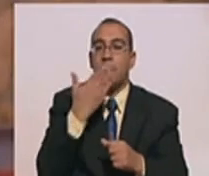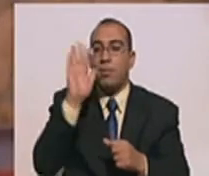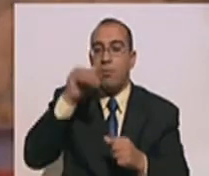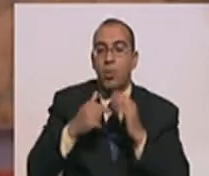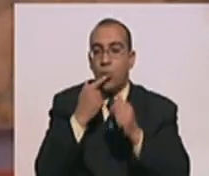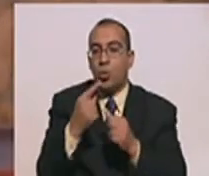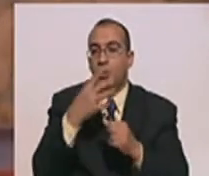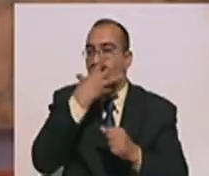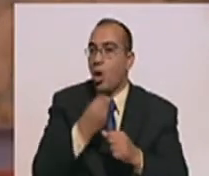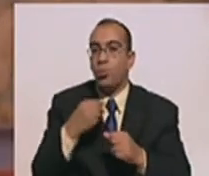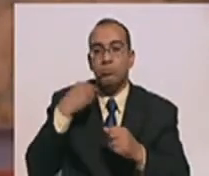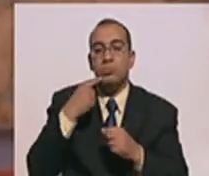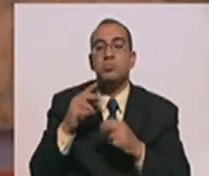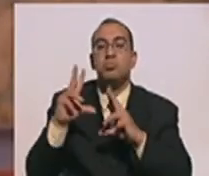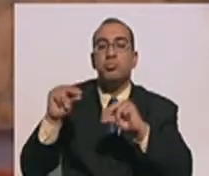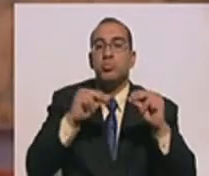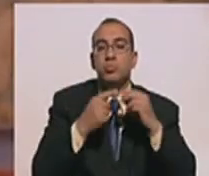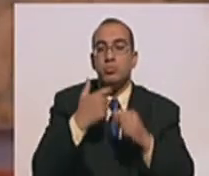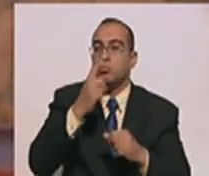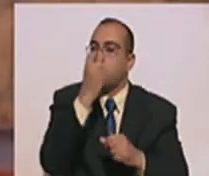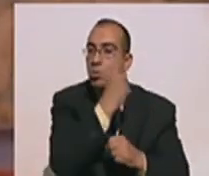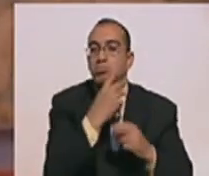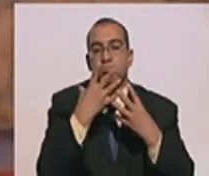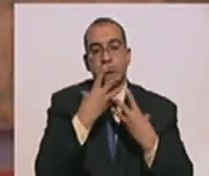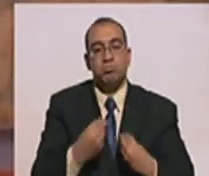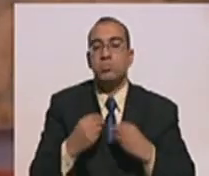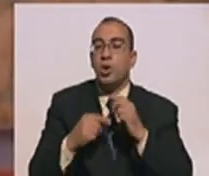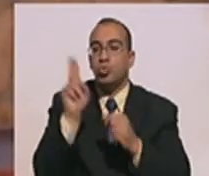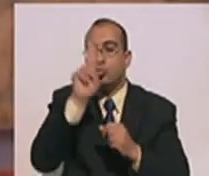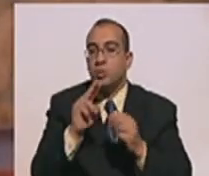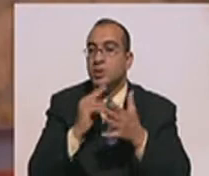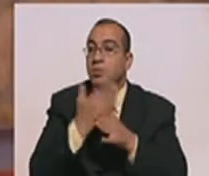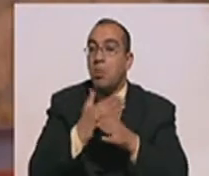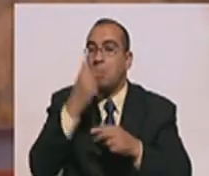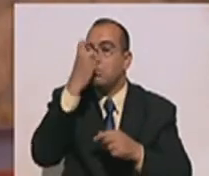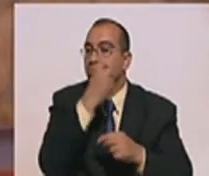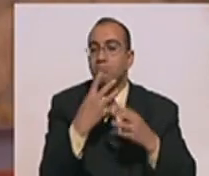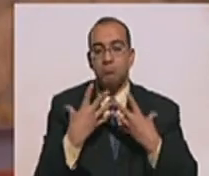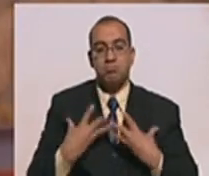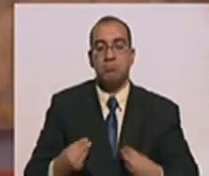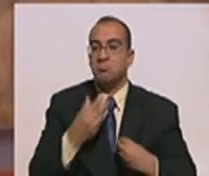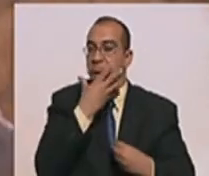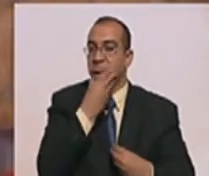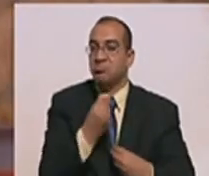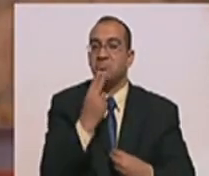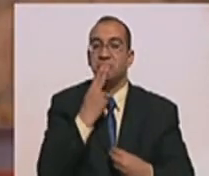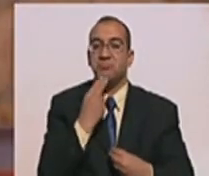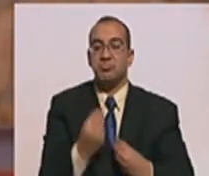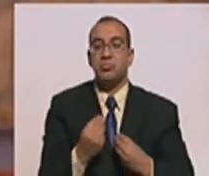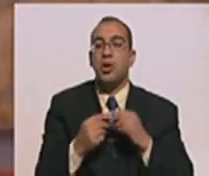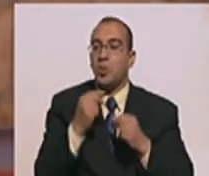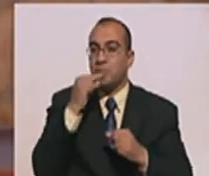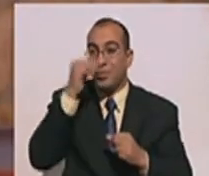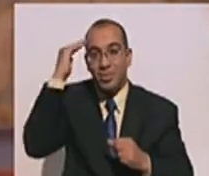عباس كان يتزين عند الفراش، كان يتزين، فسألوه قالوا: أنت بتتزين ليه؟ وإحنا متعودين أن الزينة